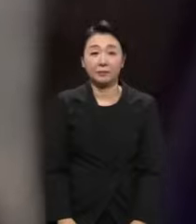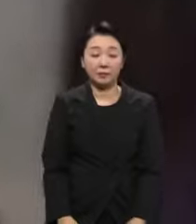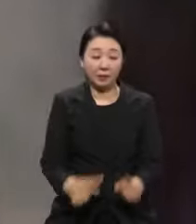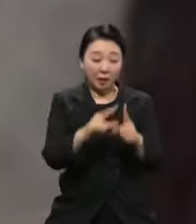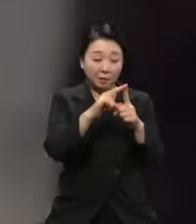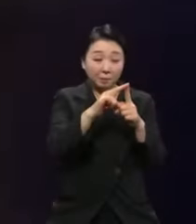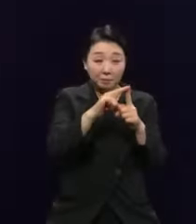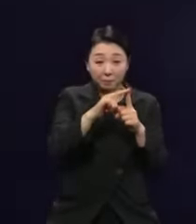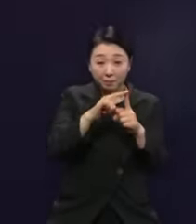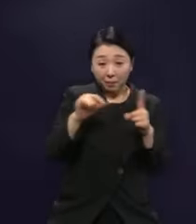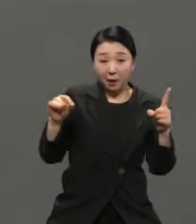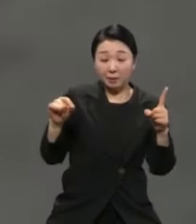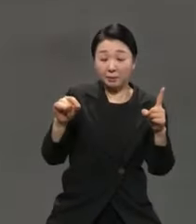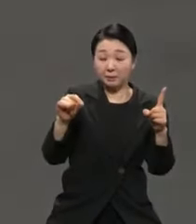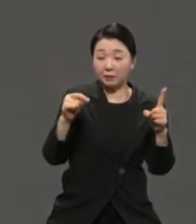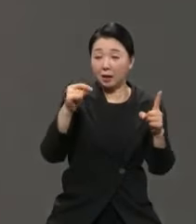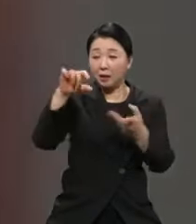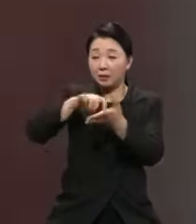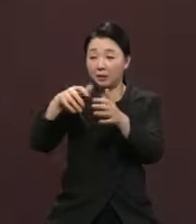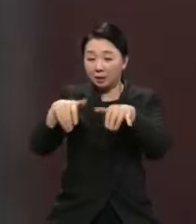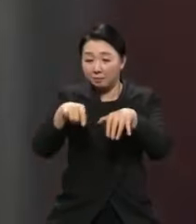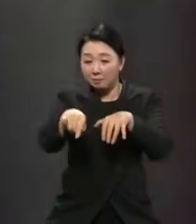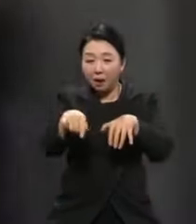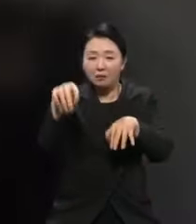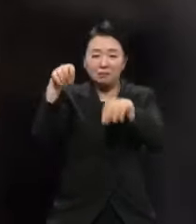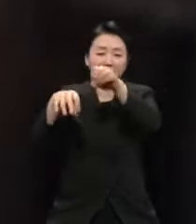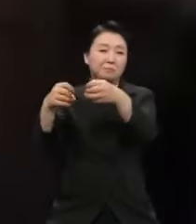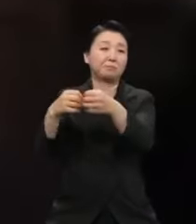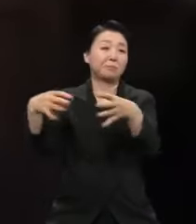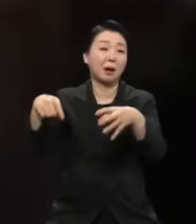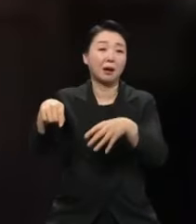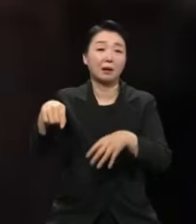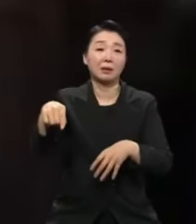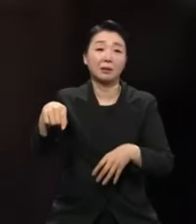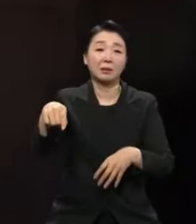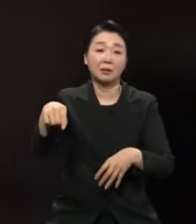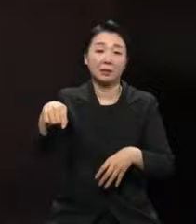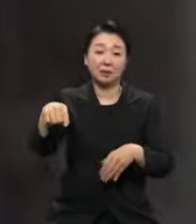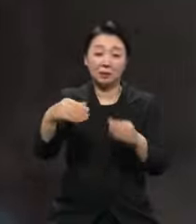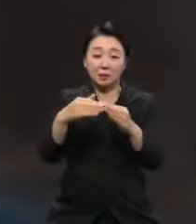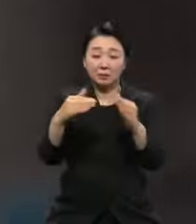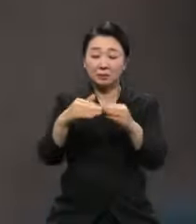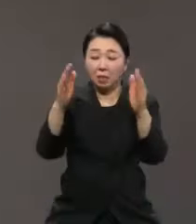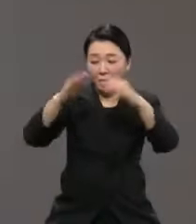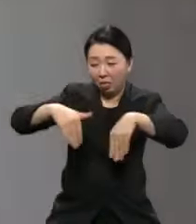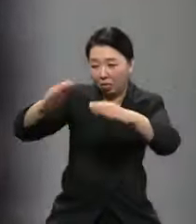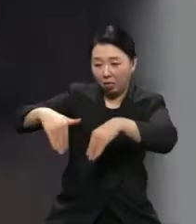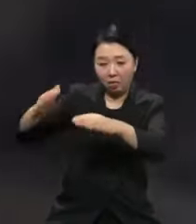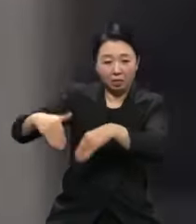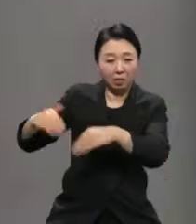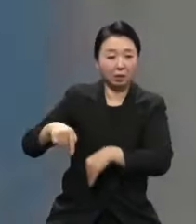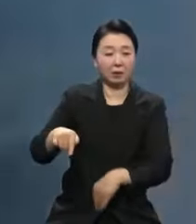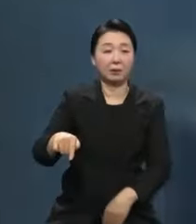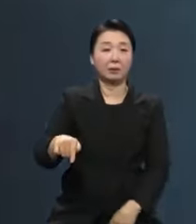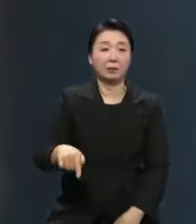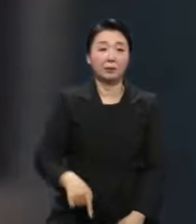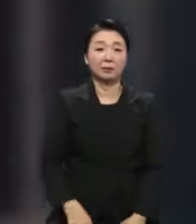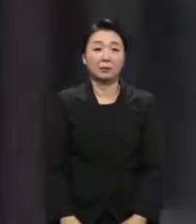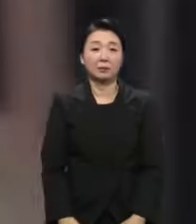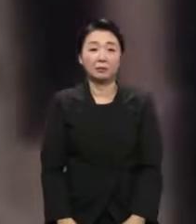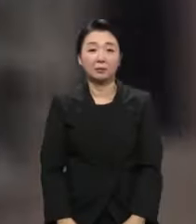파키스탄과 국경을 맞대고 있는 이란의 한 마을이 폭격을 맞았습니다. 집들은 형체를 알기 힘들 정도로